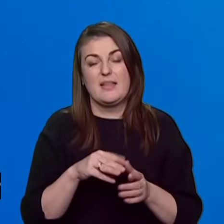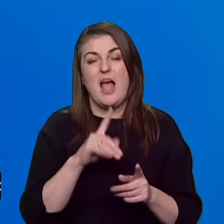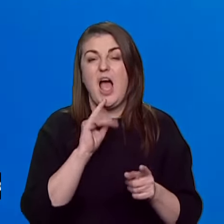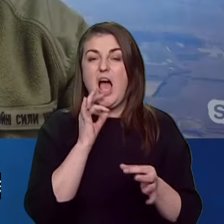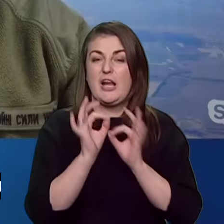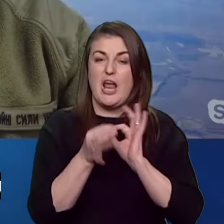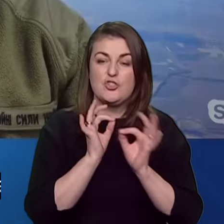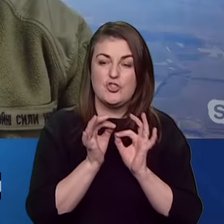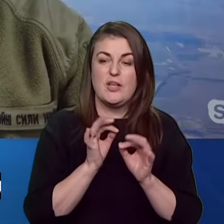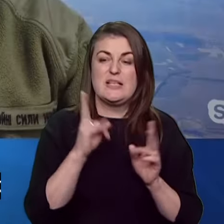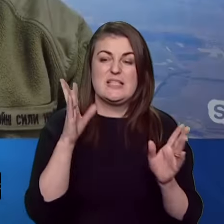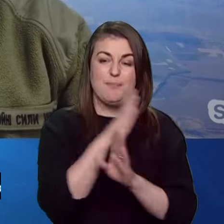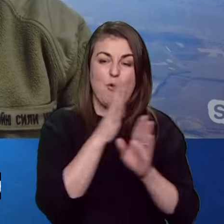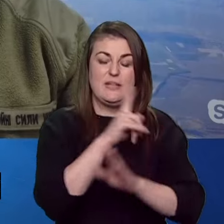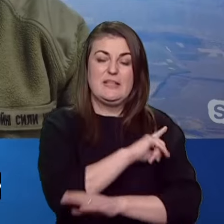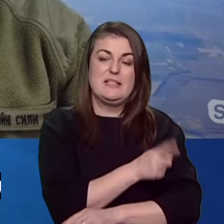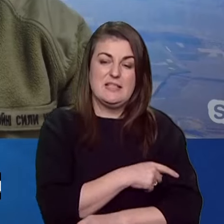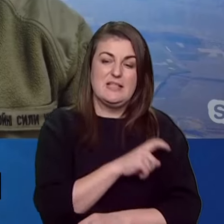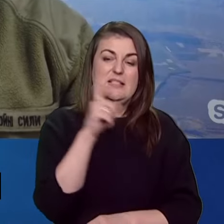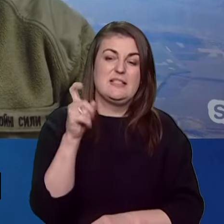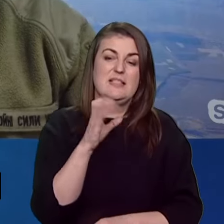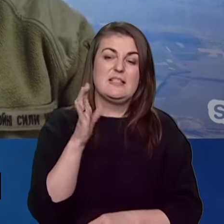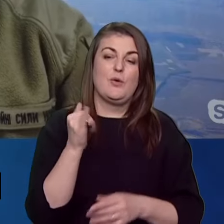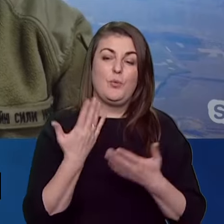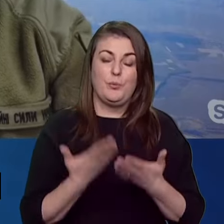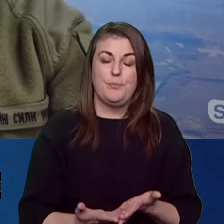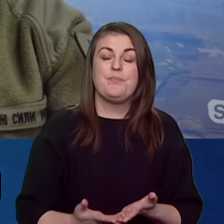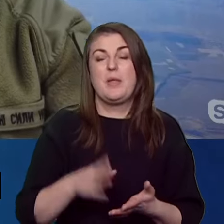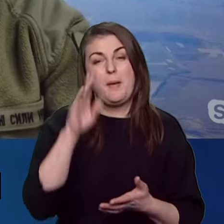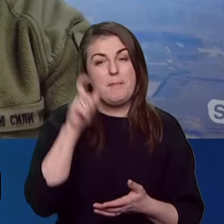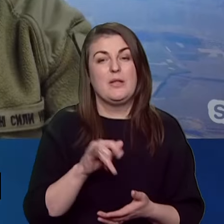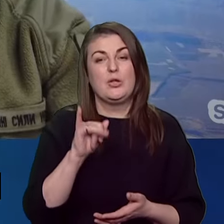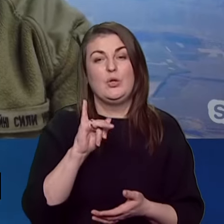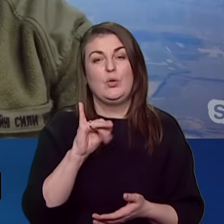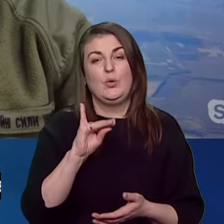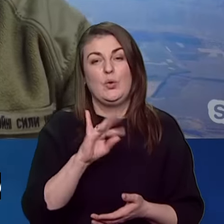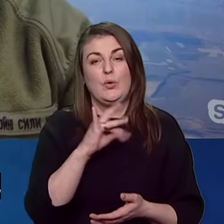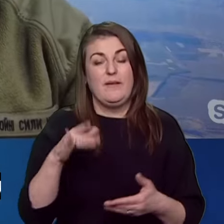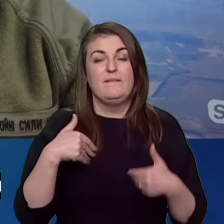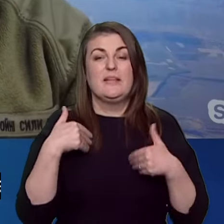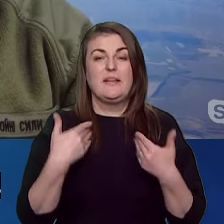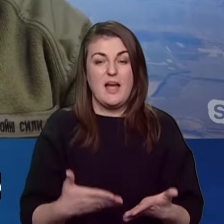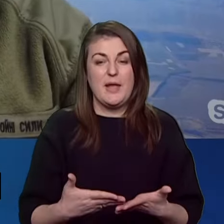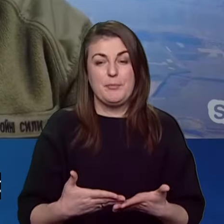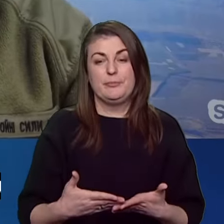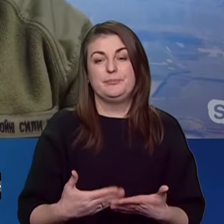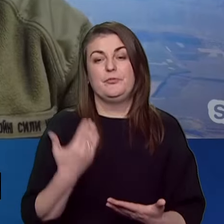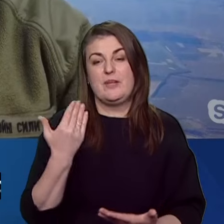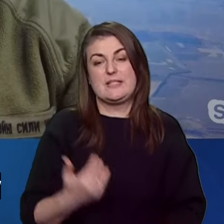з повітряних сил, Збройних сил України. Пане Юрію, вітаємо вас.